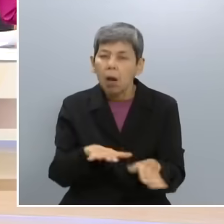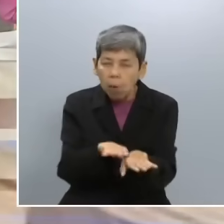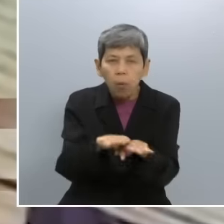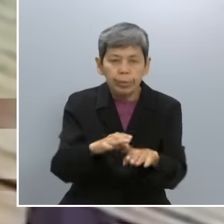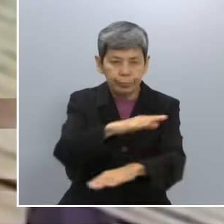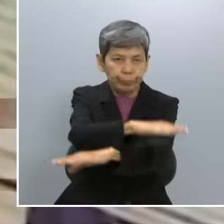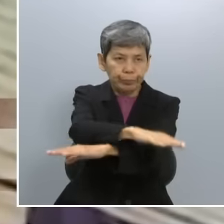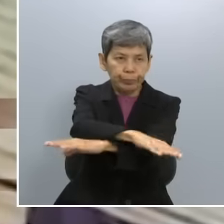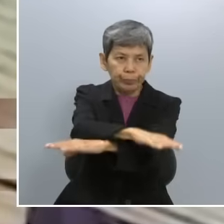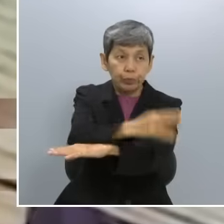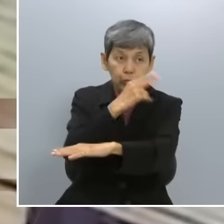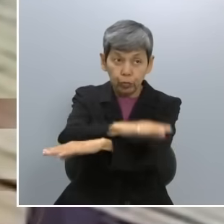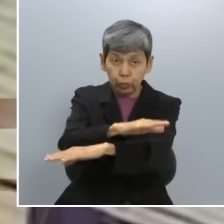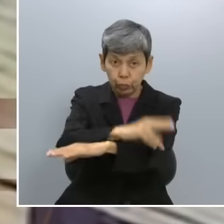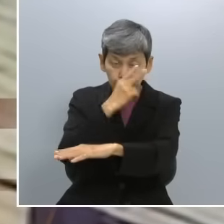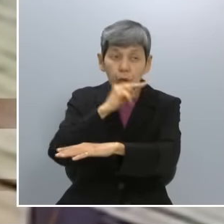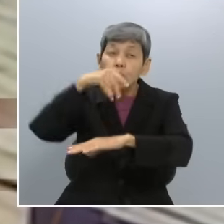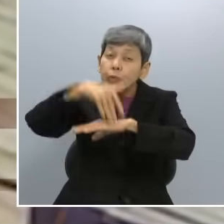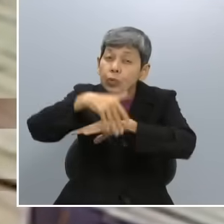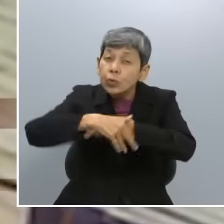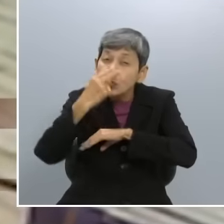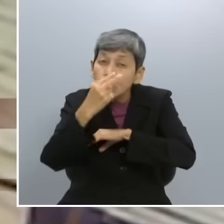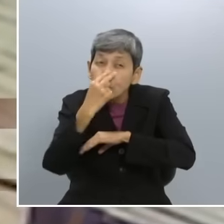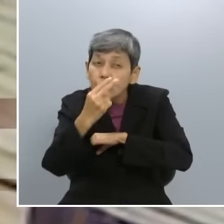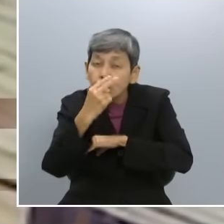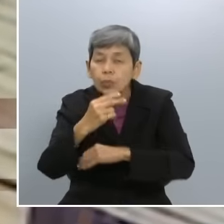แยกกำนันชราที่เมืองนครนายกดู